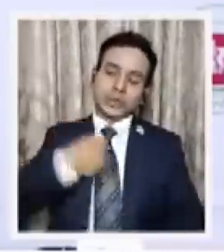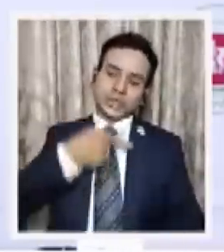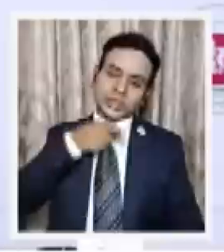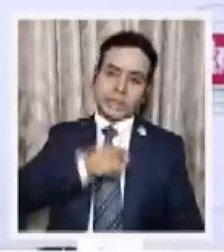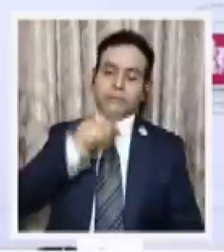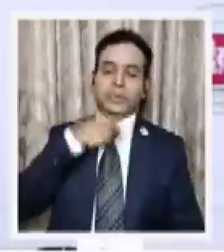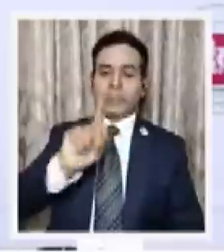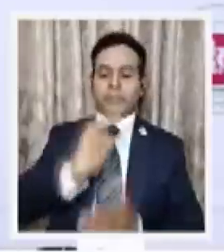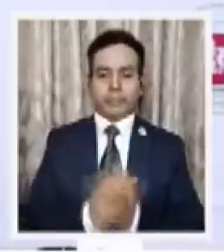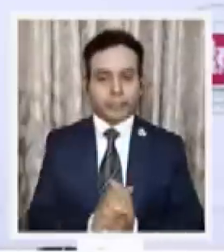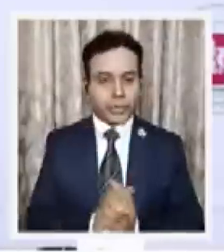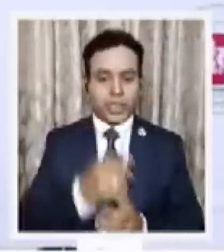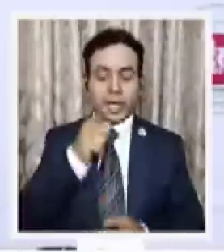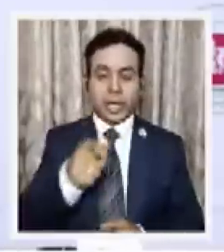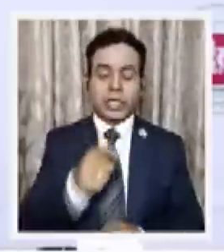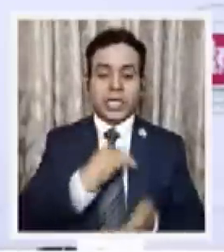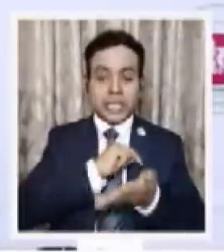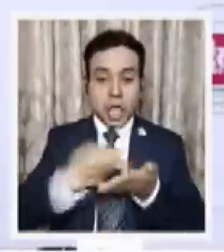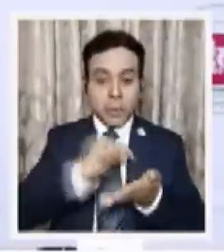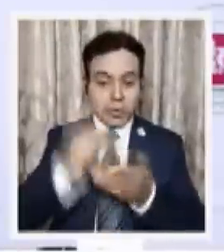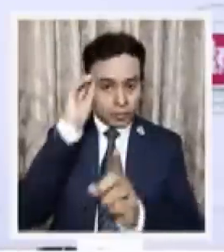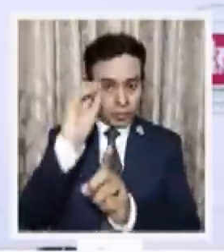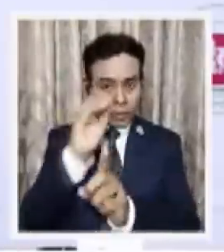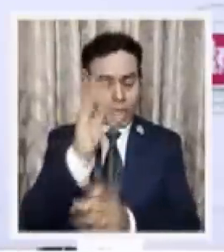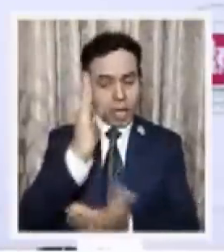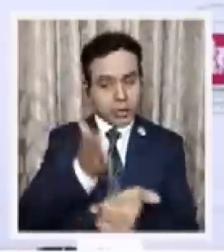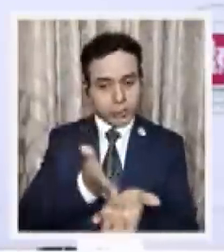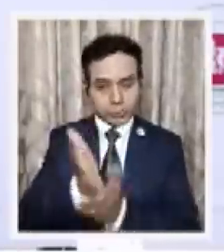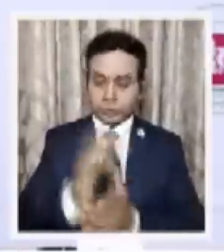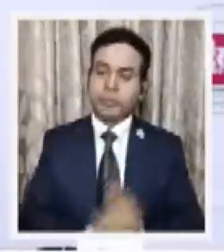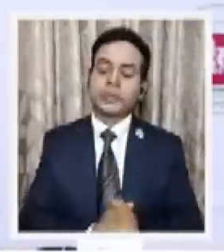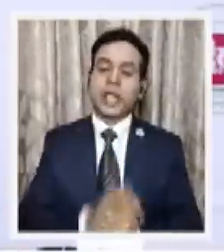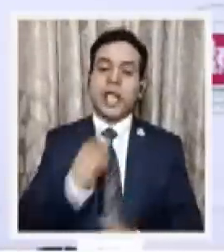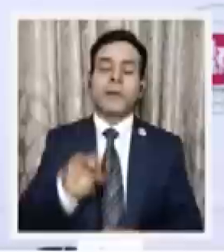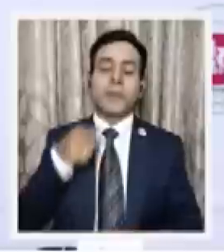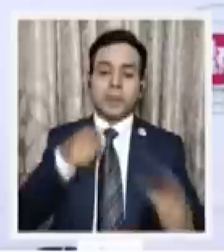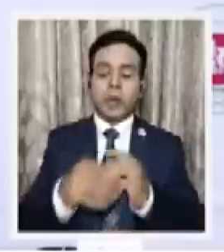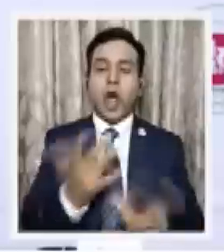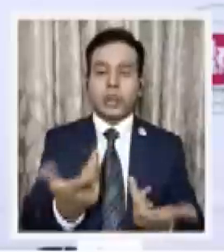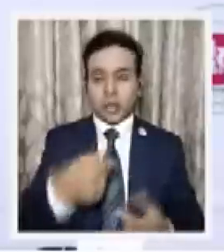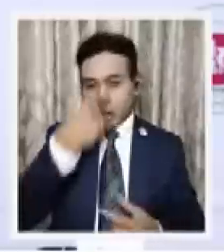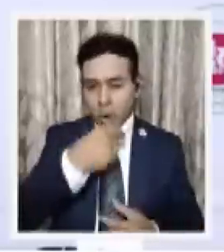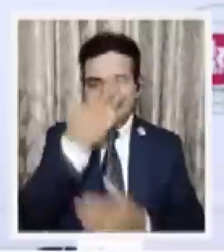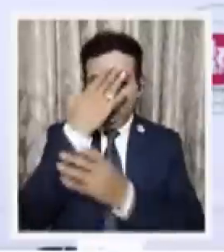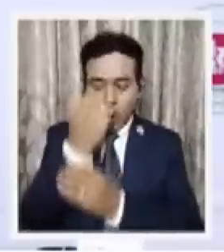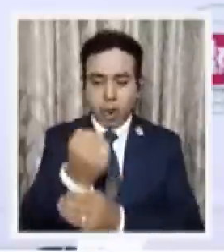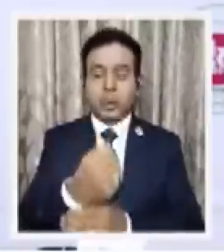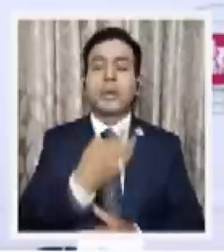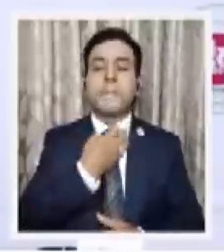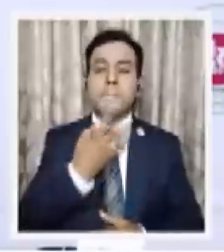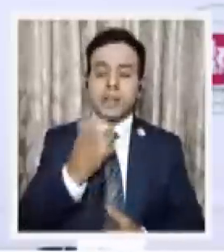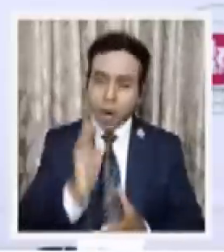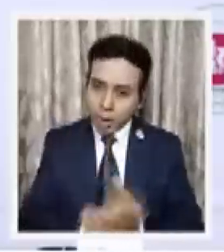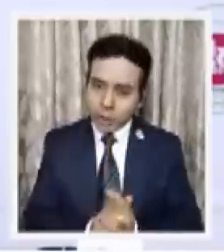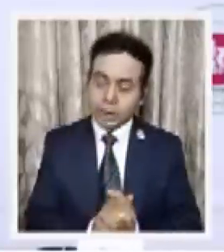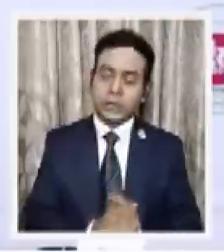সুরক্ষার পদ্ধতিগুলো অবলম্বন করবেন তেমনিভাবে নমুনা পরীক্ষা করিয়েও নিজেকে সুরক্ষিত রাখবেন। যে কোনো ধরনের জ্বর কাশি